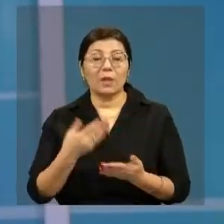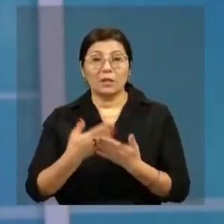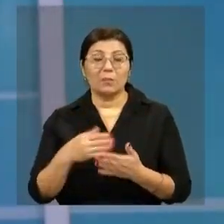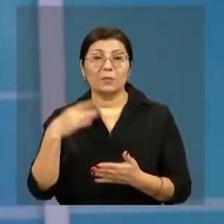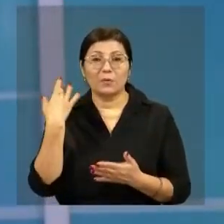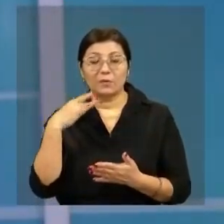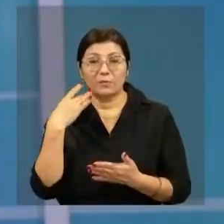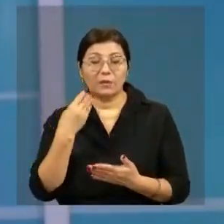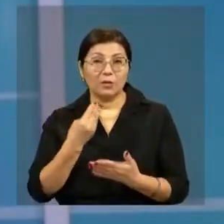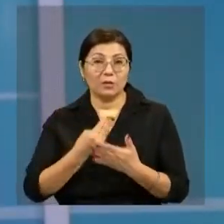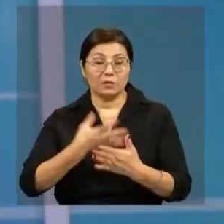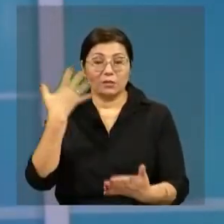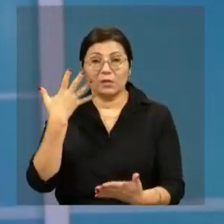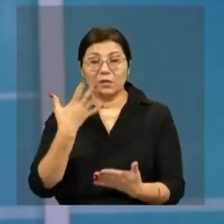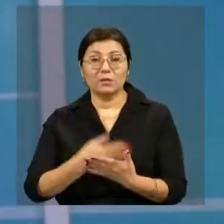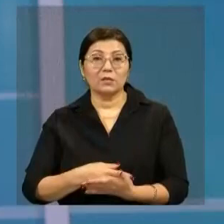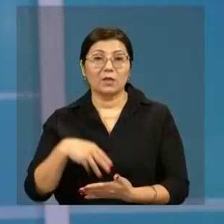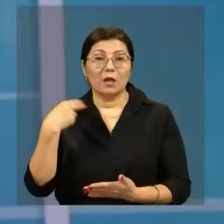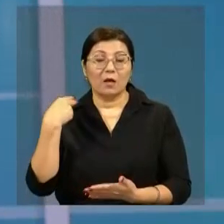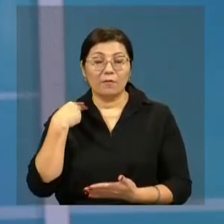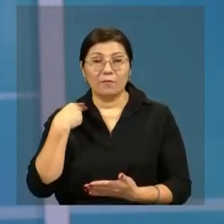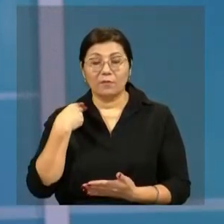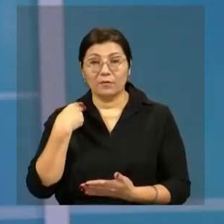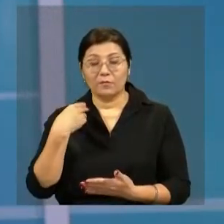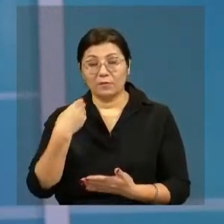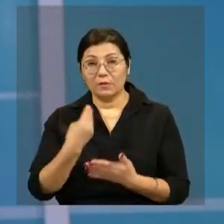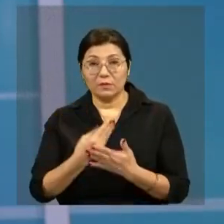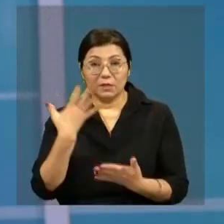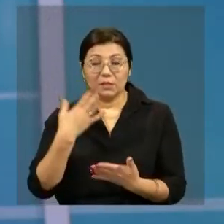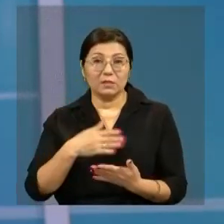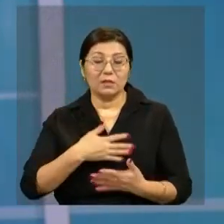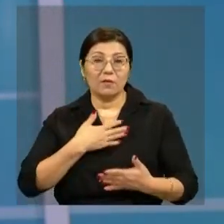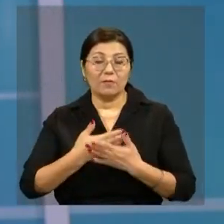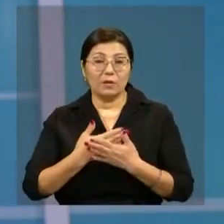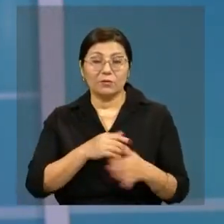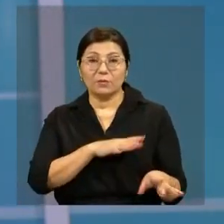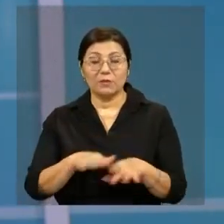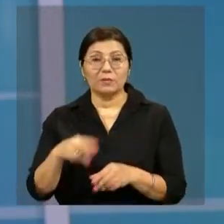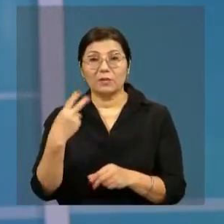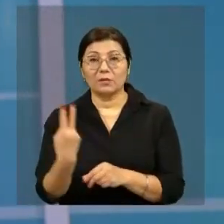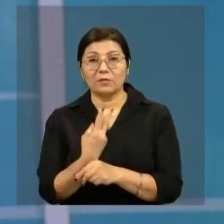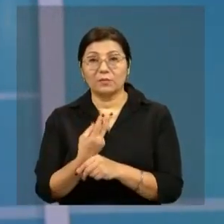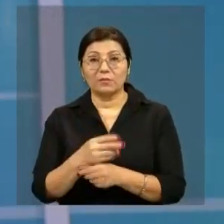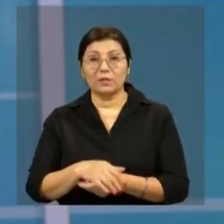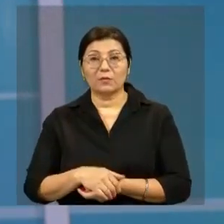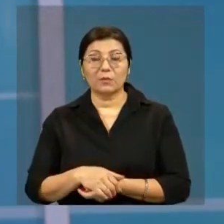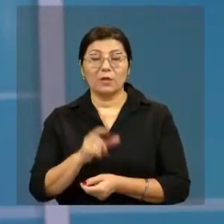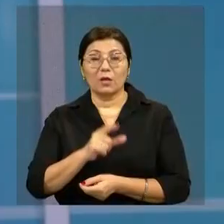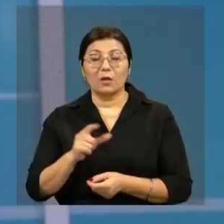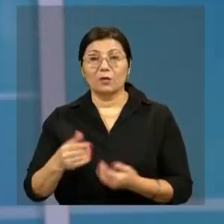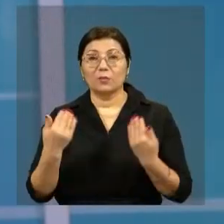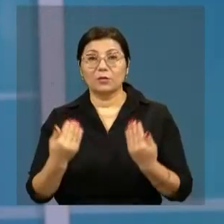вот, и в Европе это очень ценится. Это личная выгода, я считаю. Но второе, наверняка люди